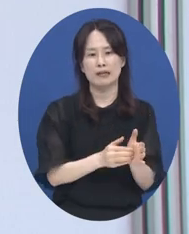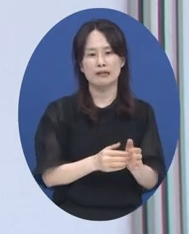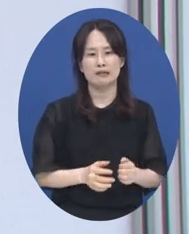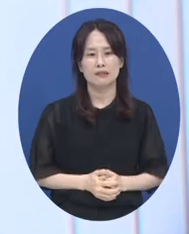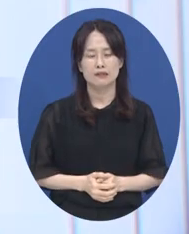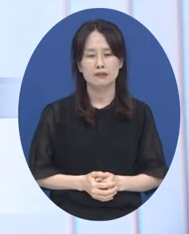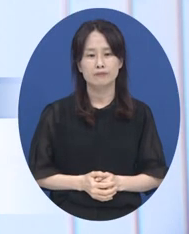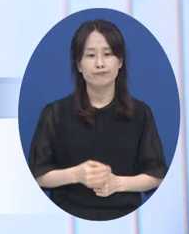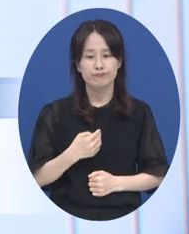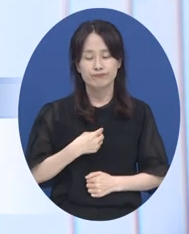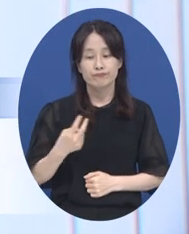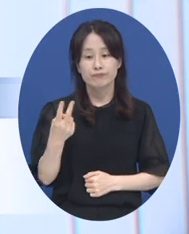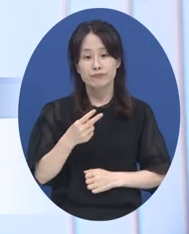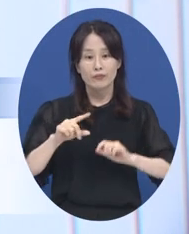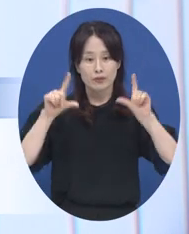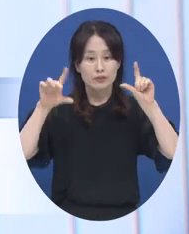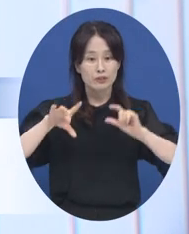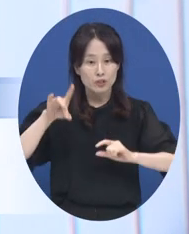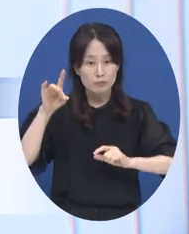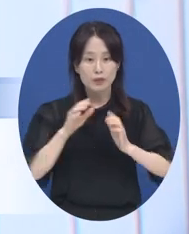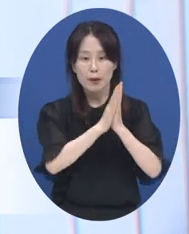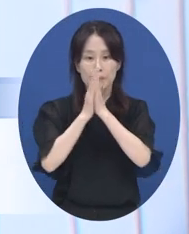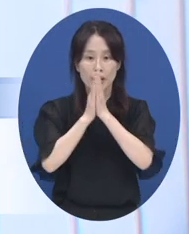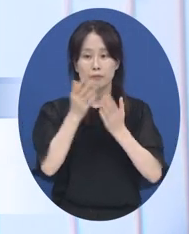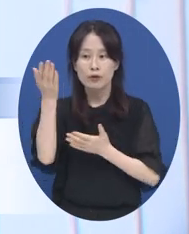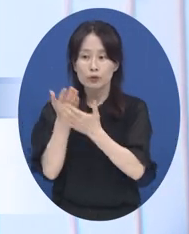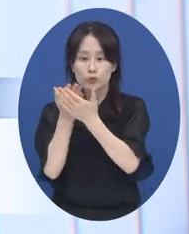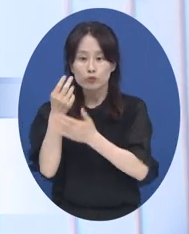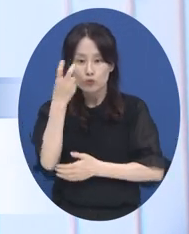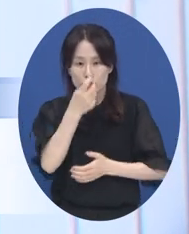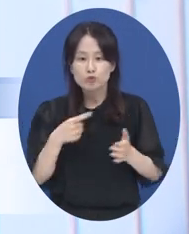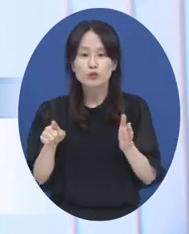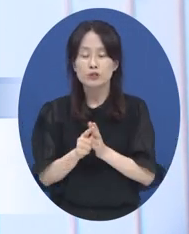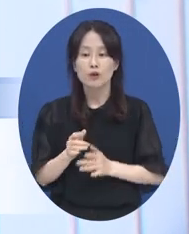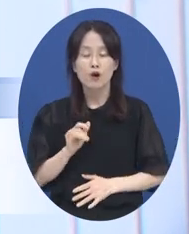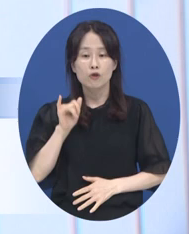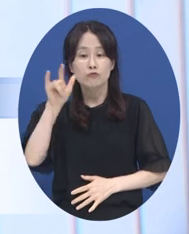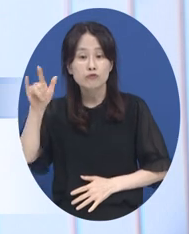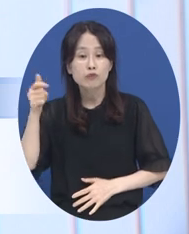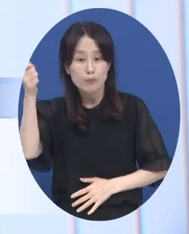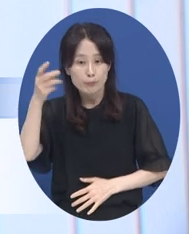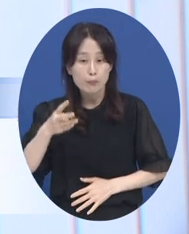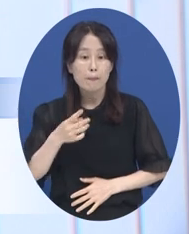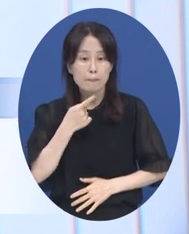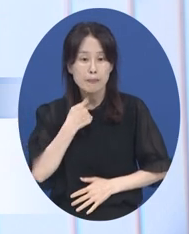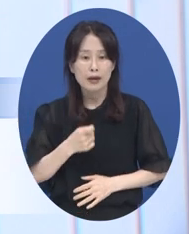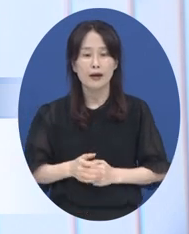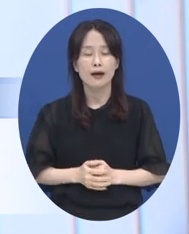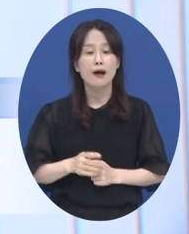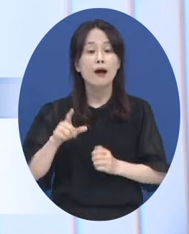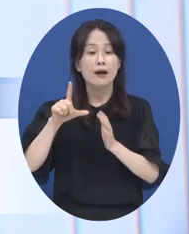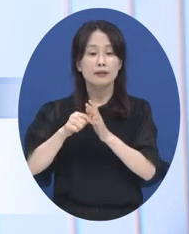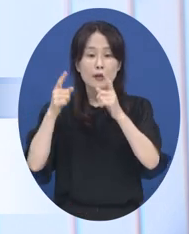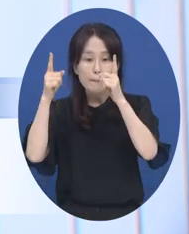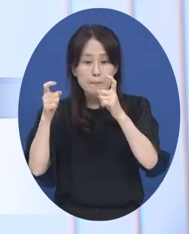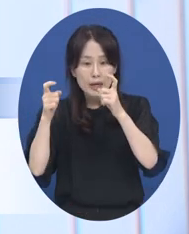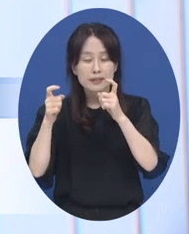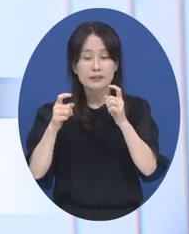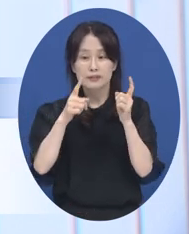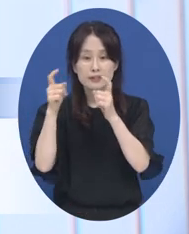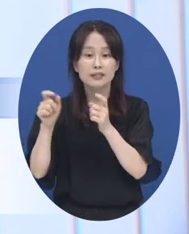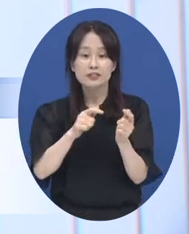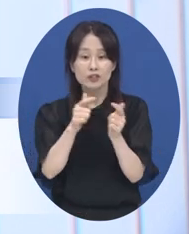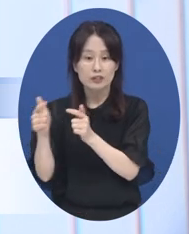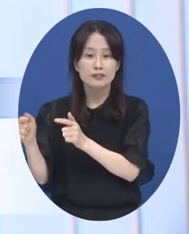겁니다. 제가 2000년 초반에 미얀마 교류 조사를 위해서 몇번 갔어요. 그때